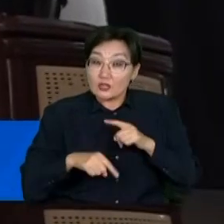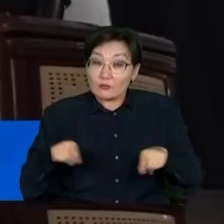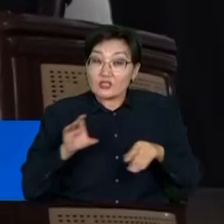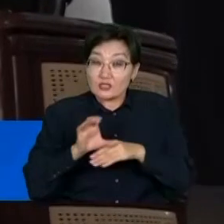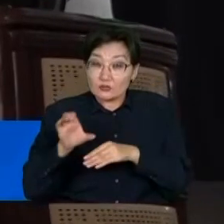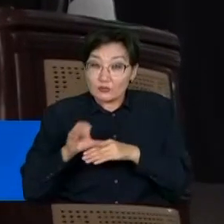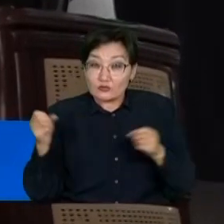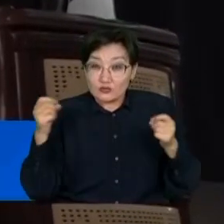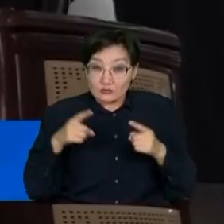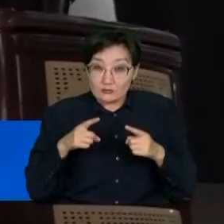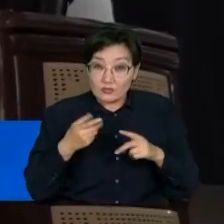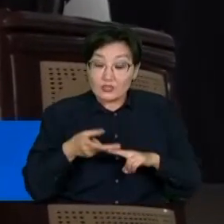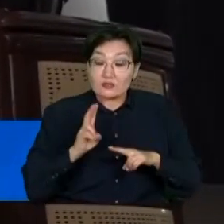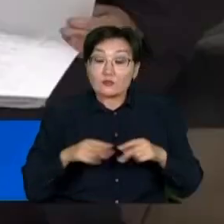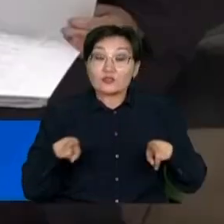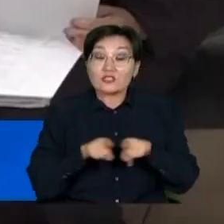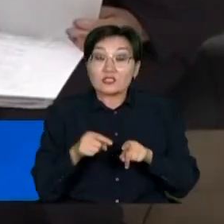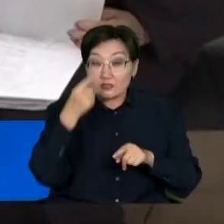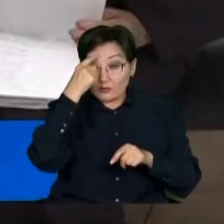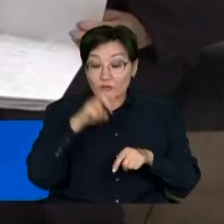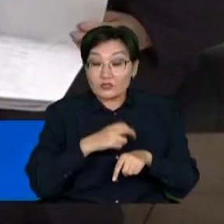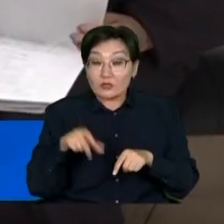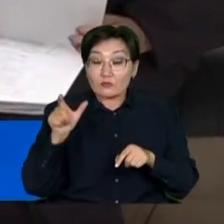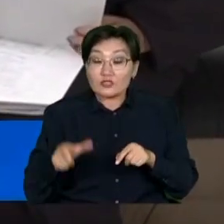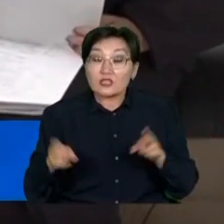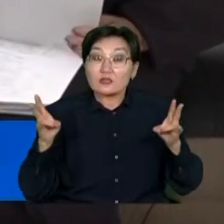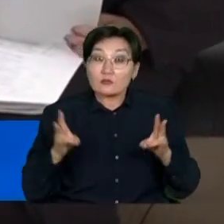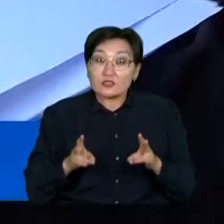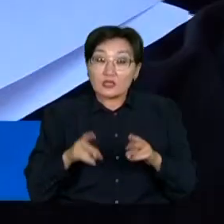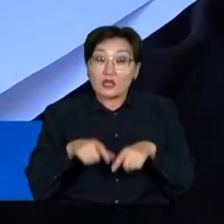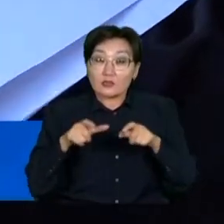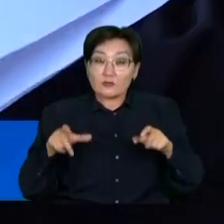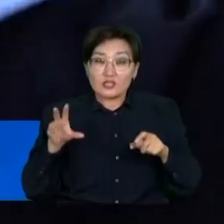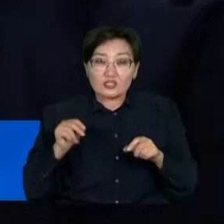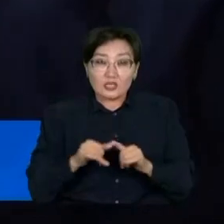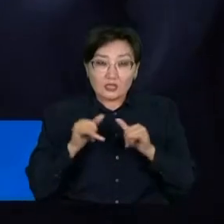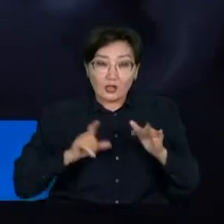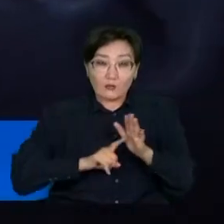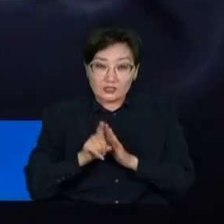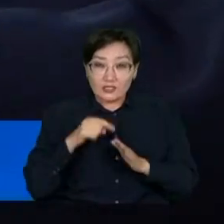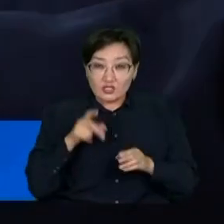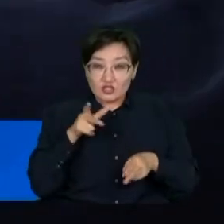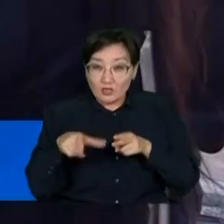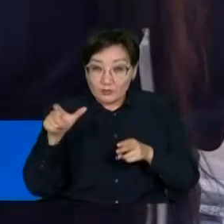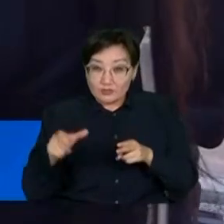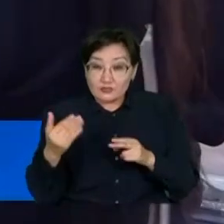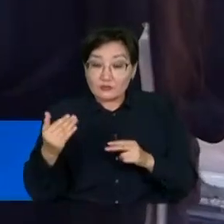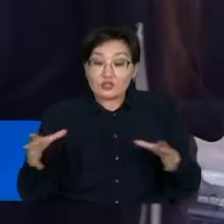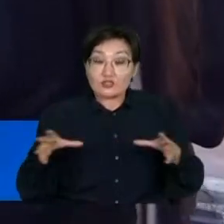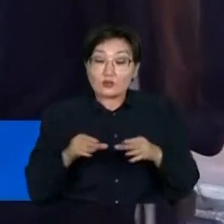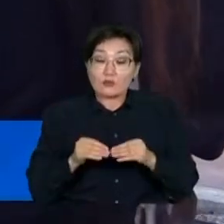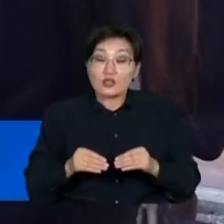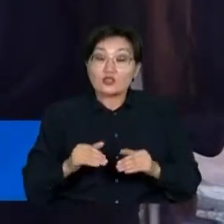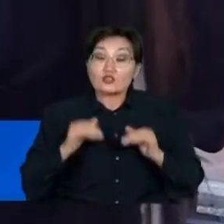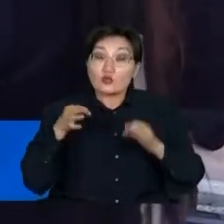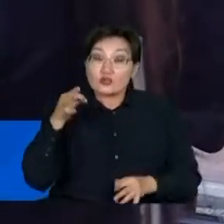жібергенін біліп қойыпты. Өйткені дәл осы үнді дәрігерінің қолынан зардап шеккендер саны арта бастады дейді шағымданушы. Қазір олар бірігіп, жоғары